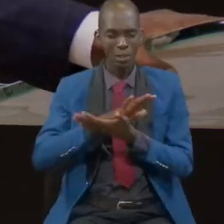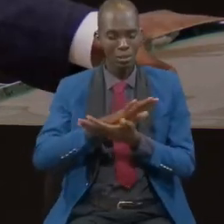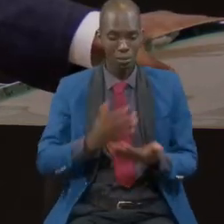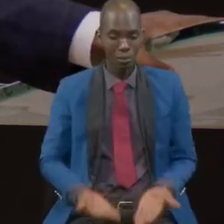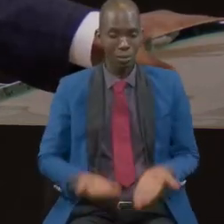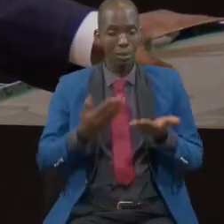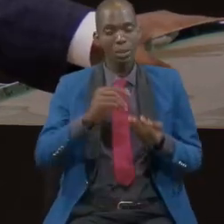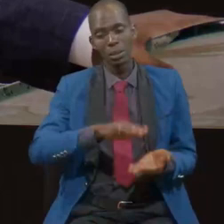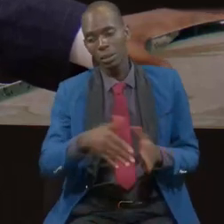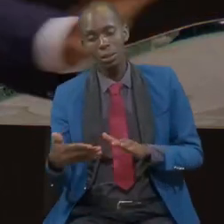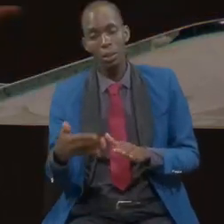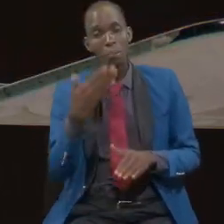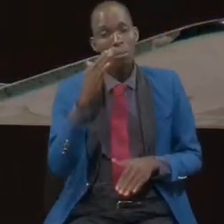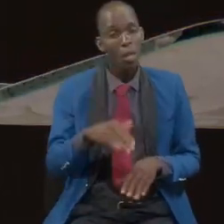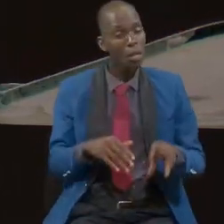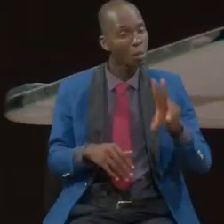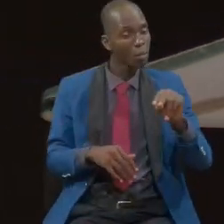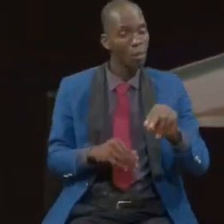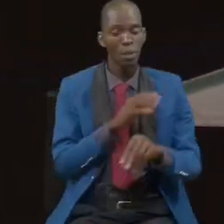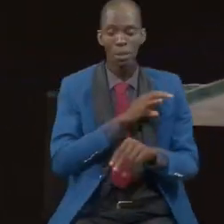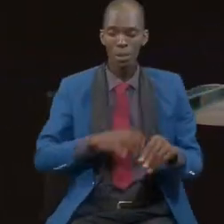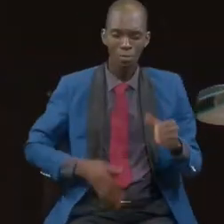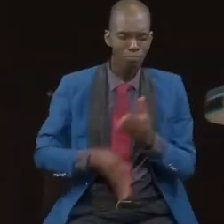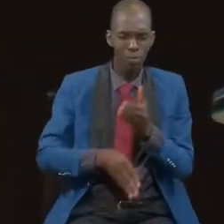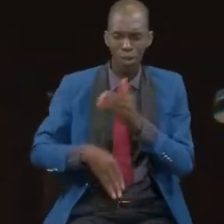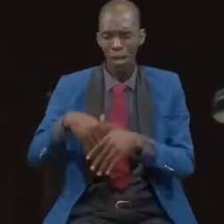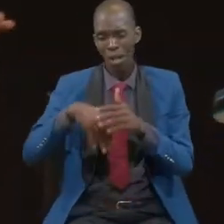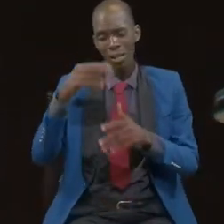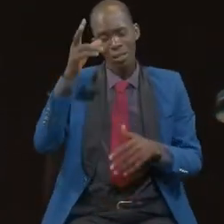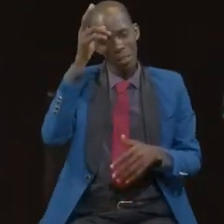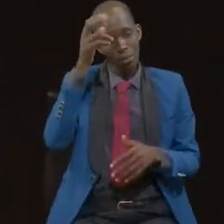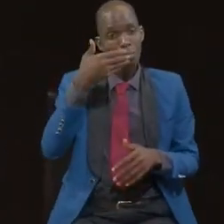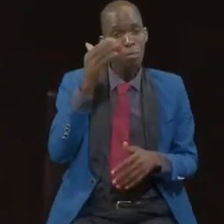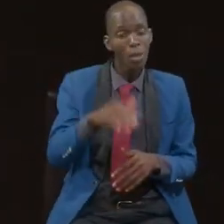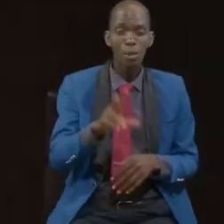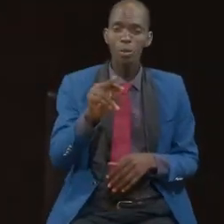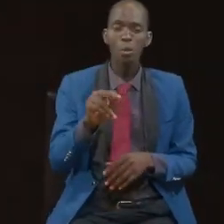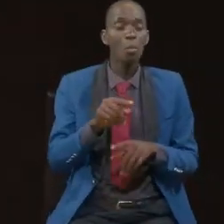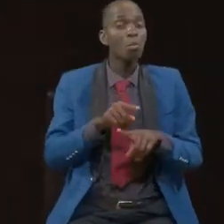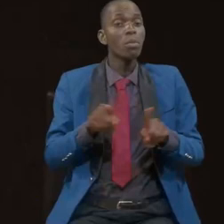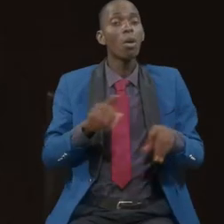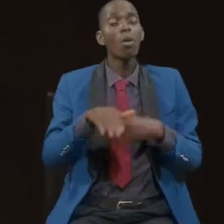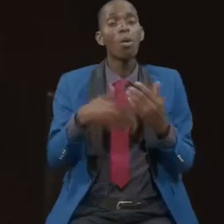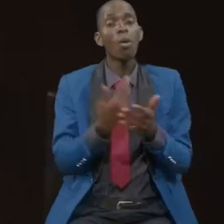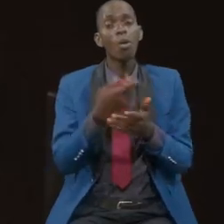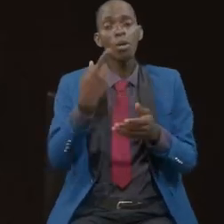ressuscité les morts, il a chassé les démons. Mais ces pharisiens, qu'est-ce qui les